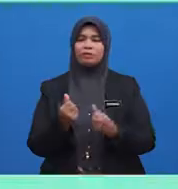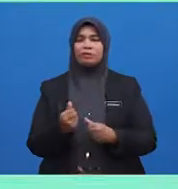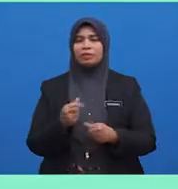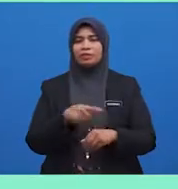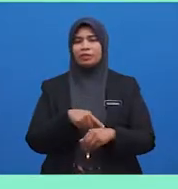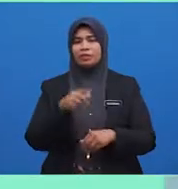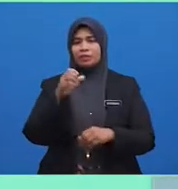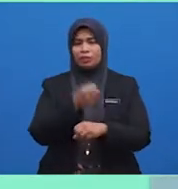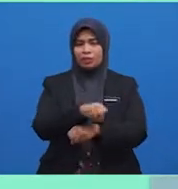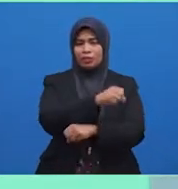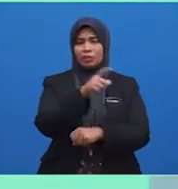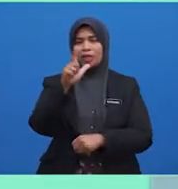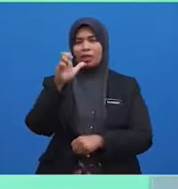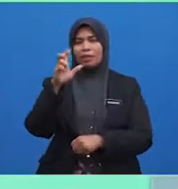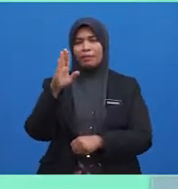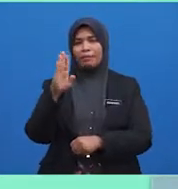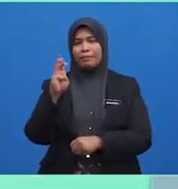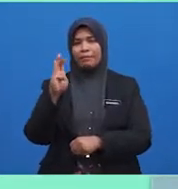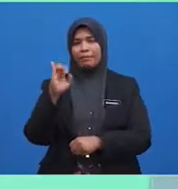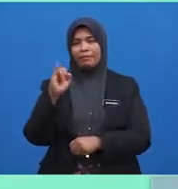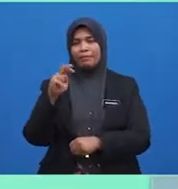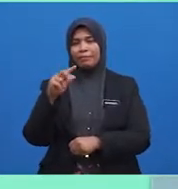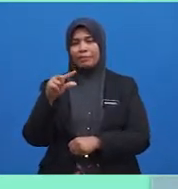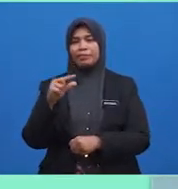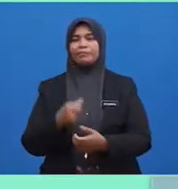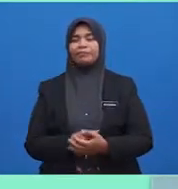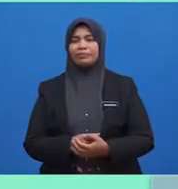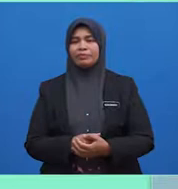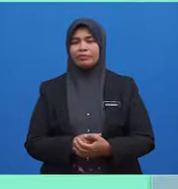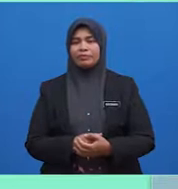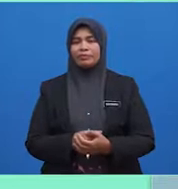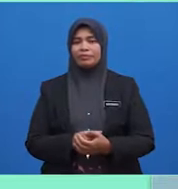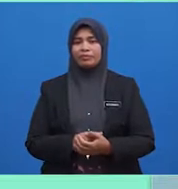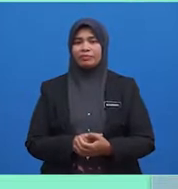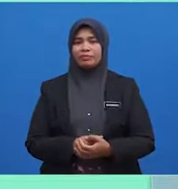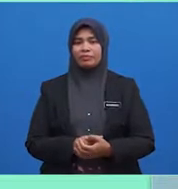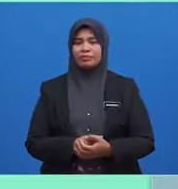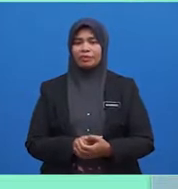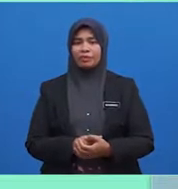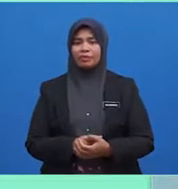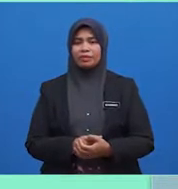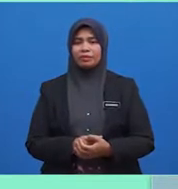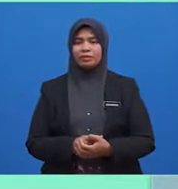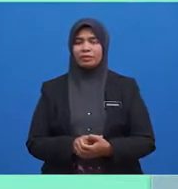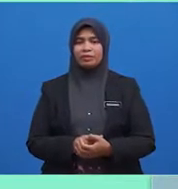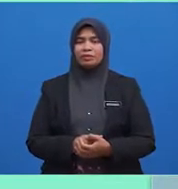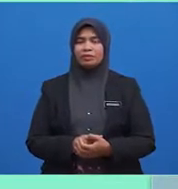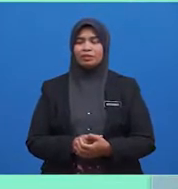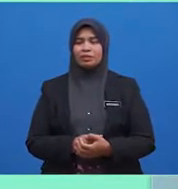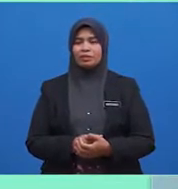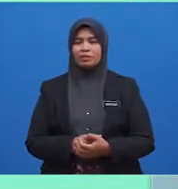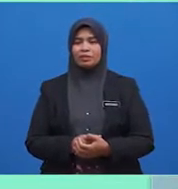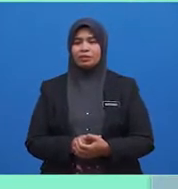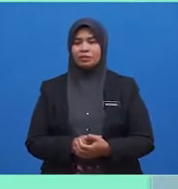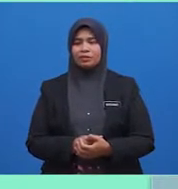Thank you. Terowong bawah tanah Sungai Lembing yang terletak